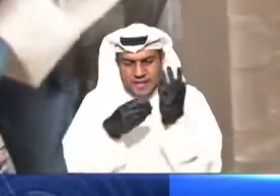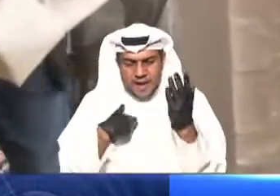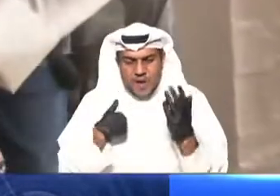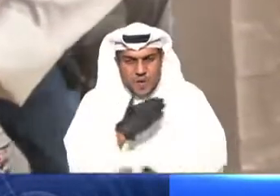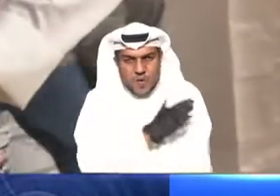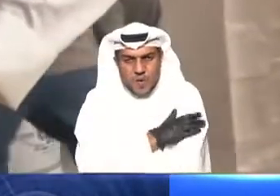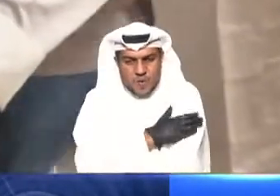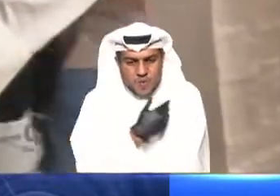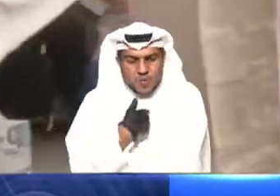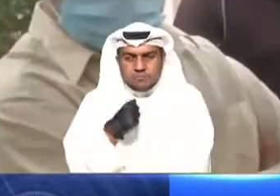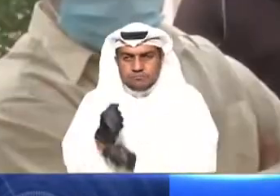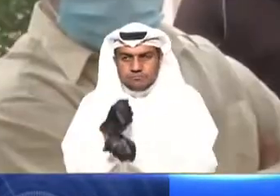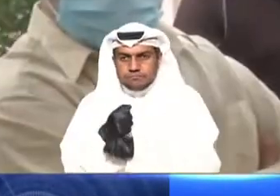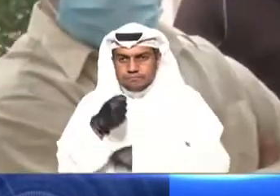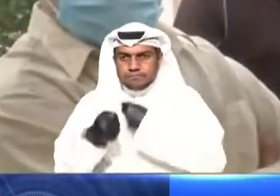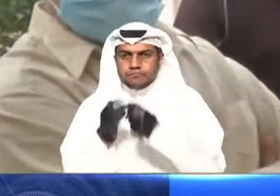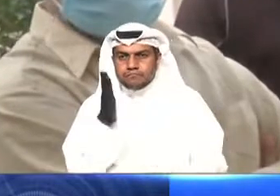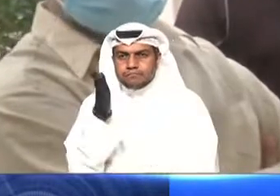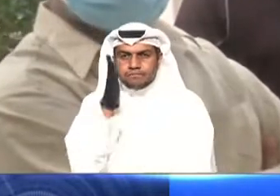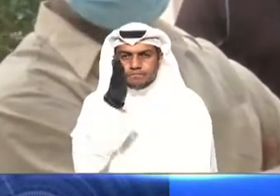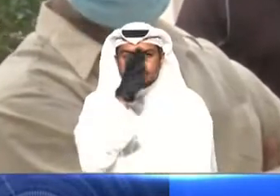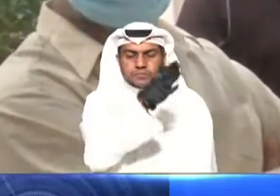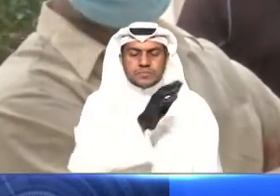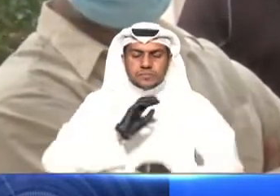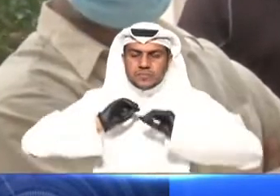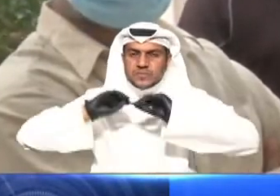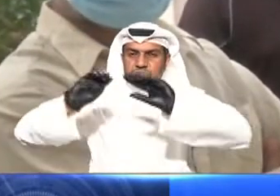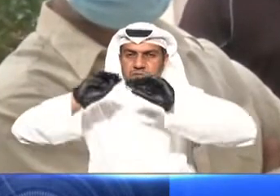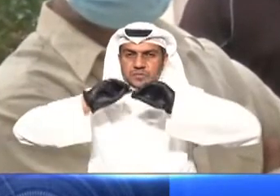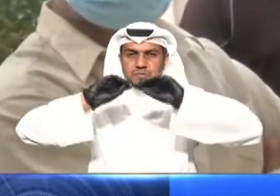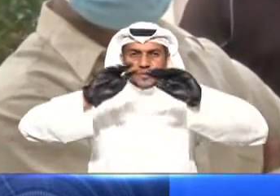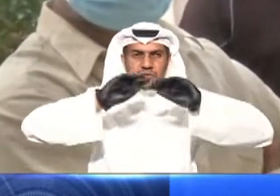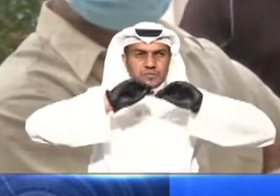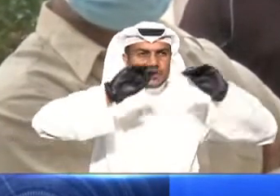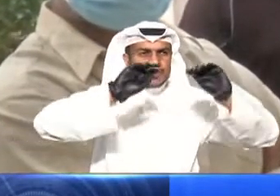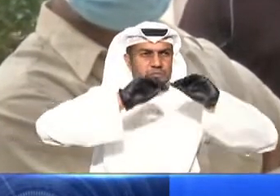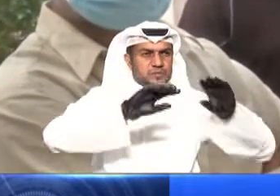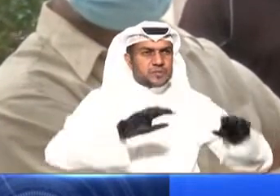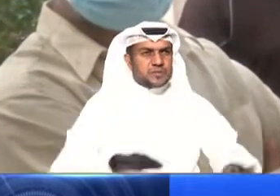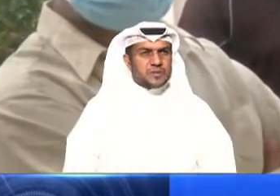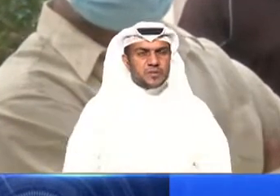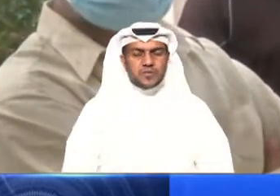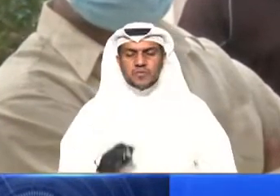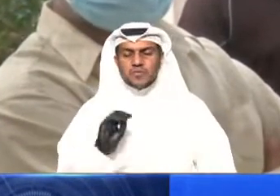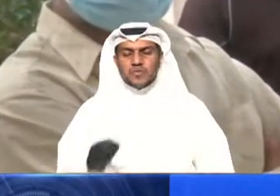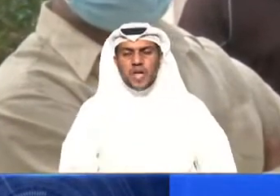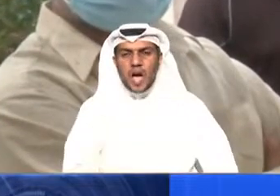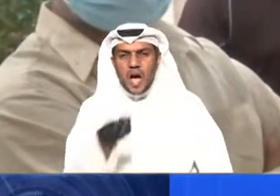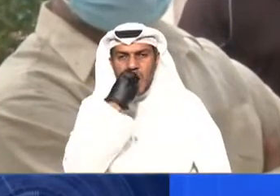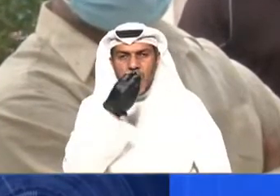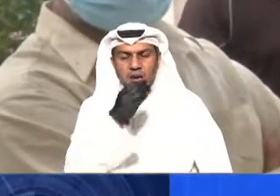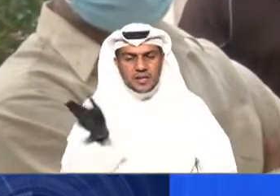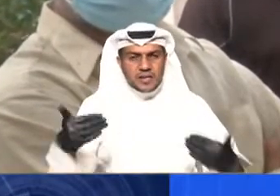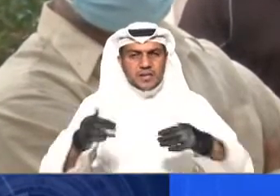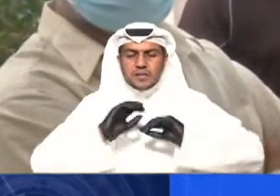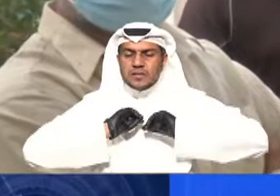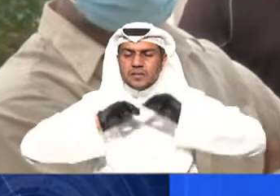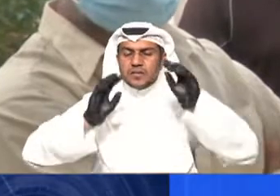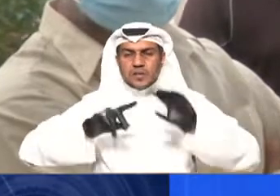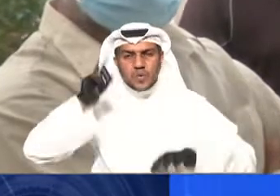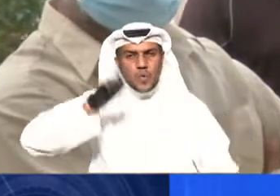تقريبا يسكنون 50 شخص، ومثل هذه الحوطة عشرات الحوط وعشرات العماير في اليوم